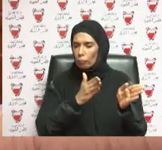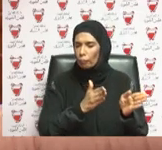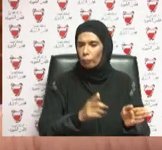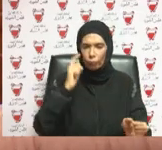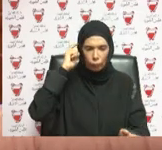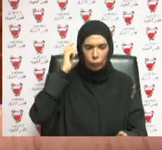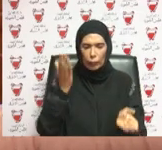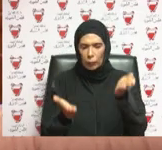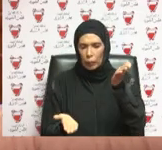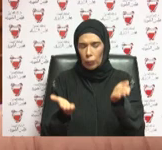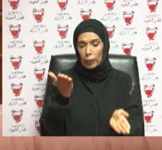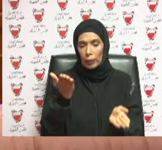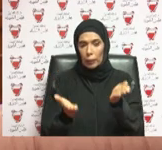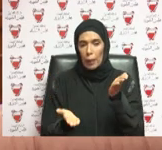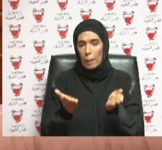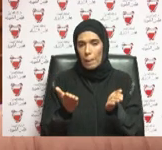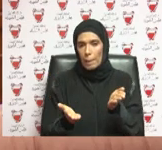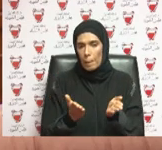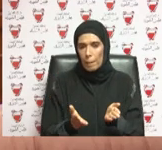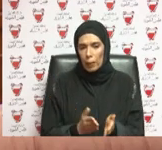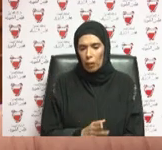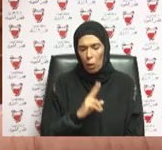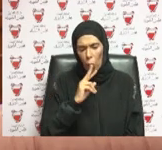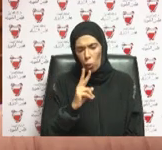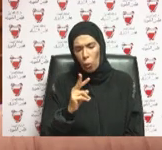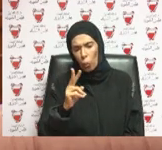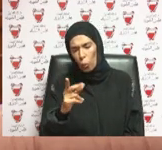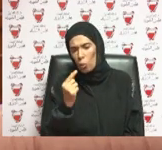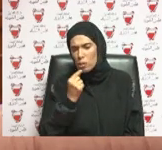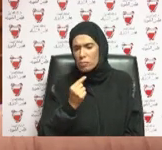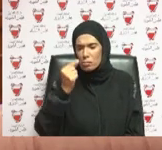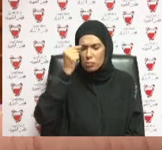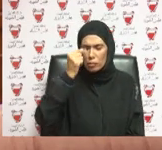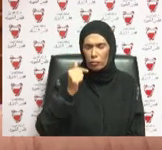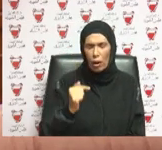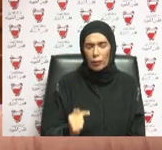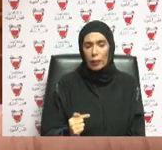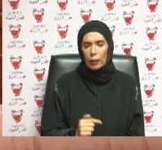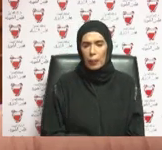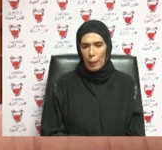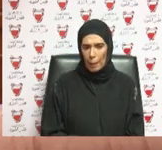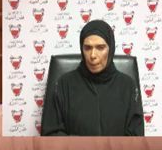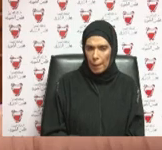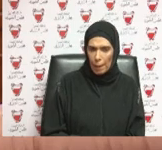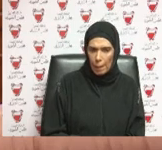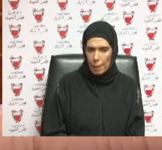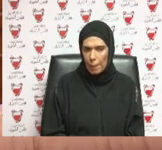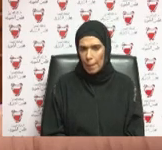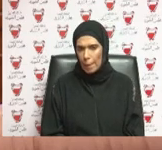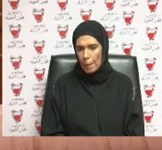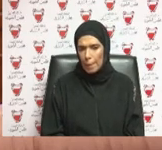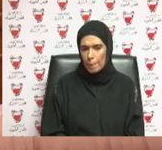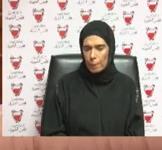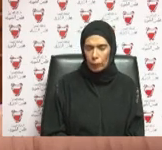المحنك الحكيم؟ مهما أعدد من خصال وصفات للراحل الكبير، فلا تستوعب